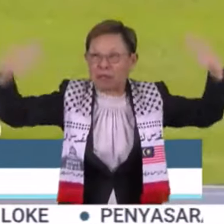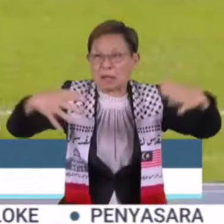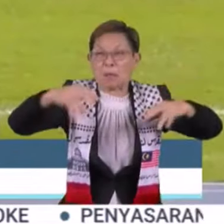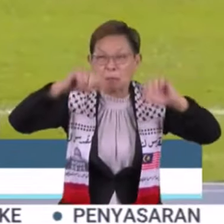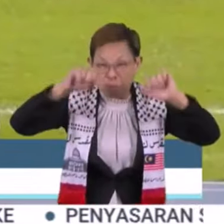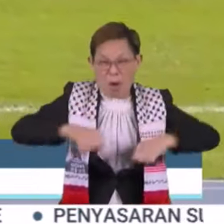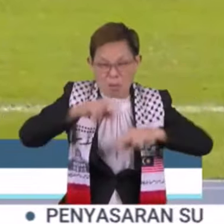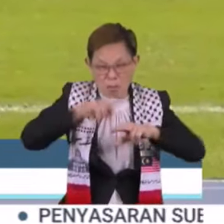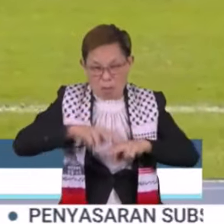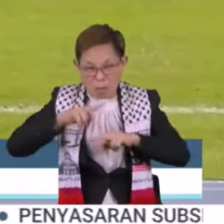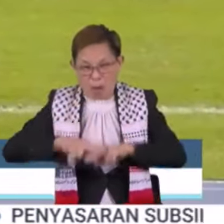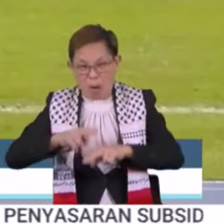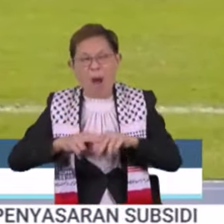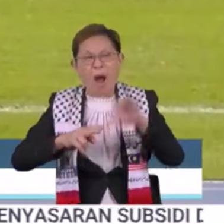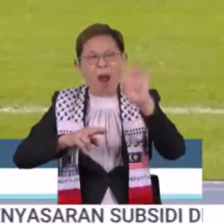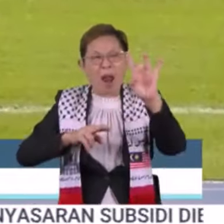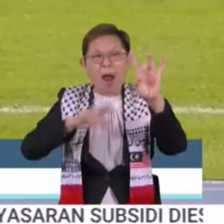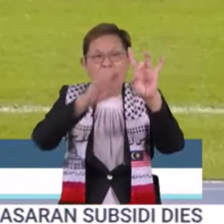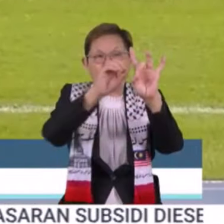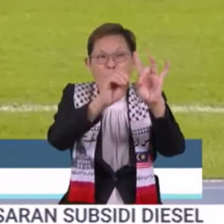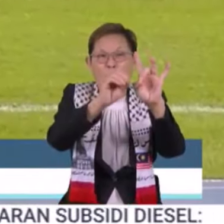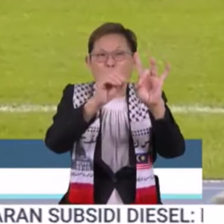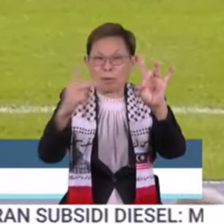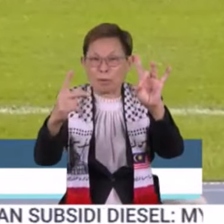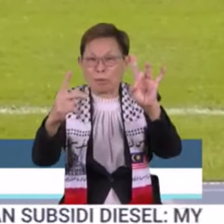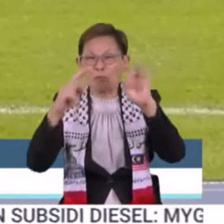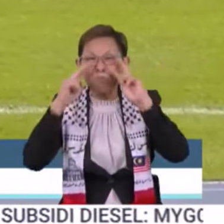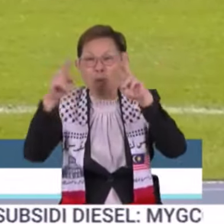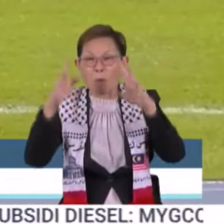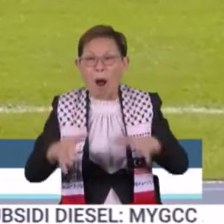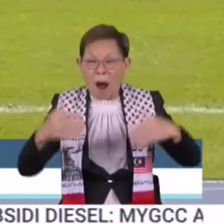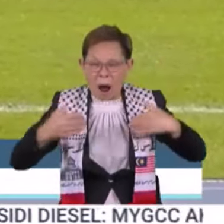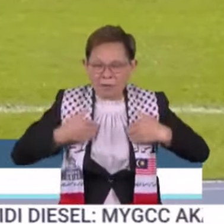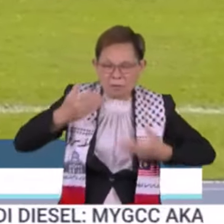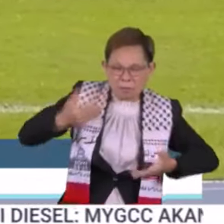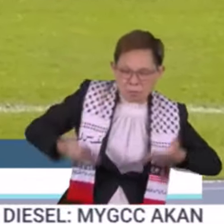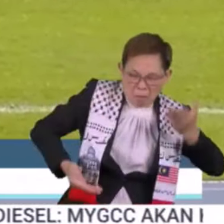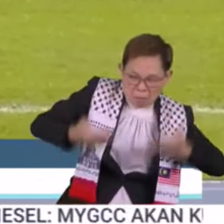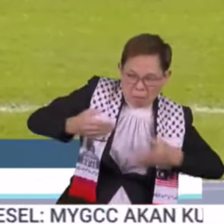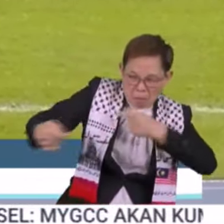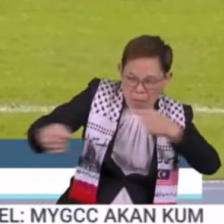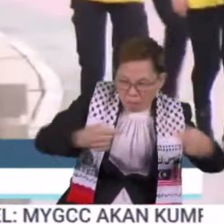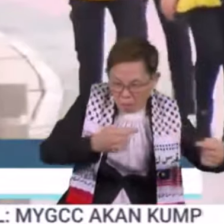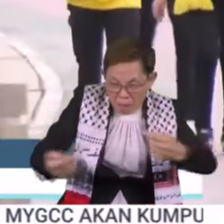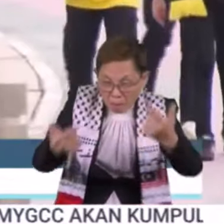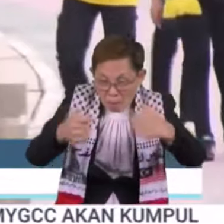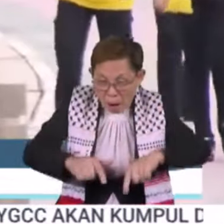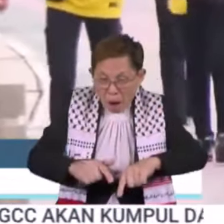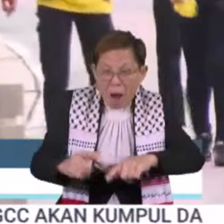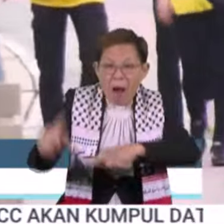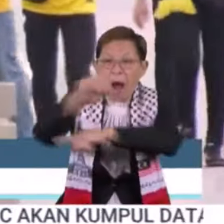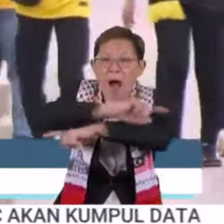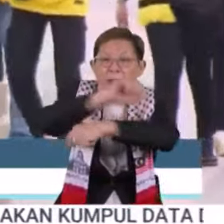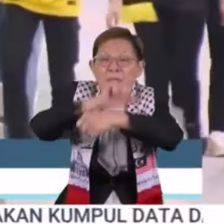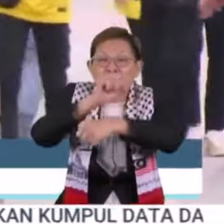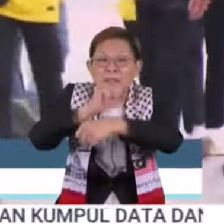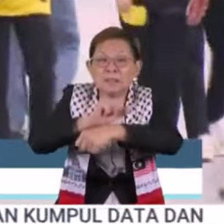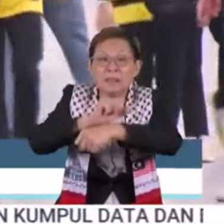mampu memuatkan seramai 80,000 penonton. Terdapat kemungkinan perlawanan berlangsung pada hari bekerja